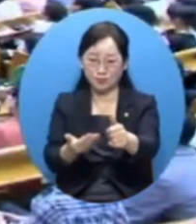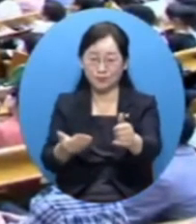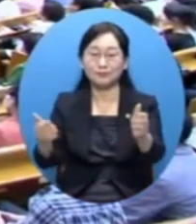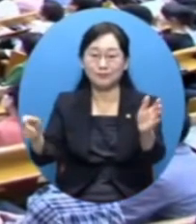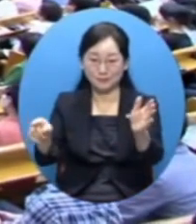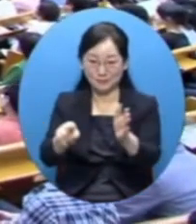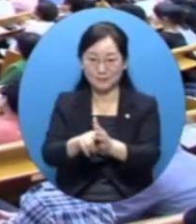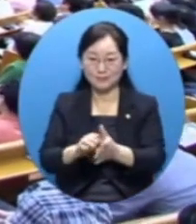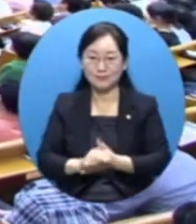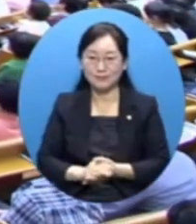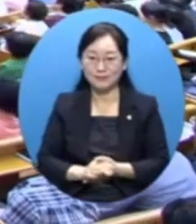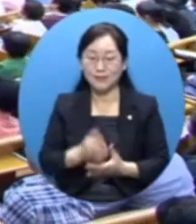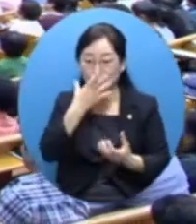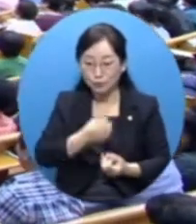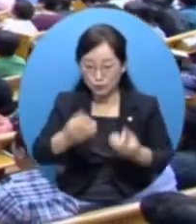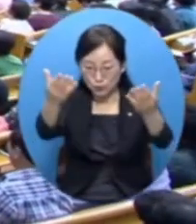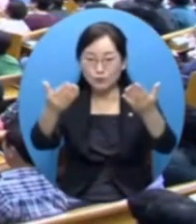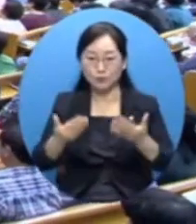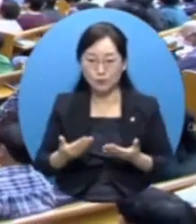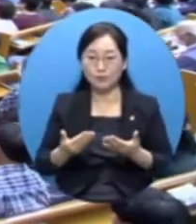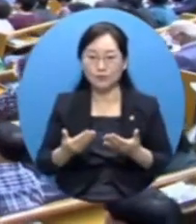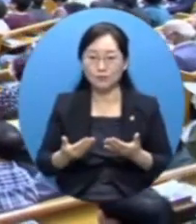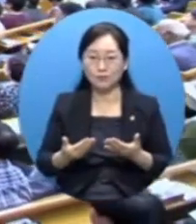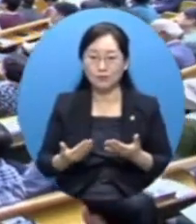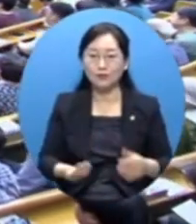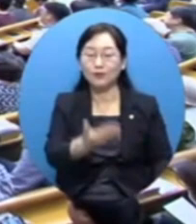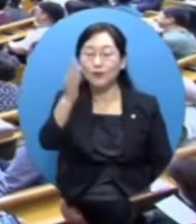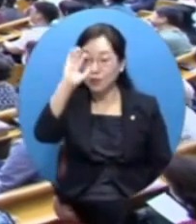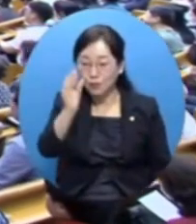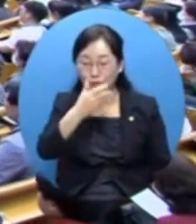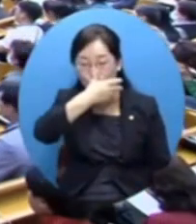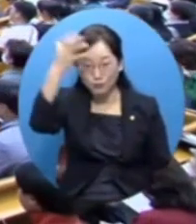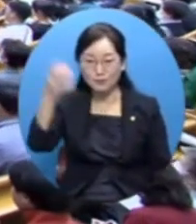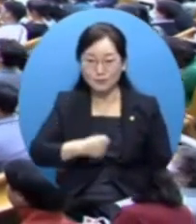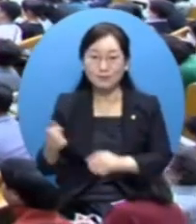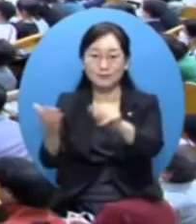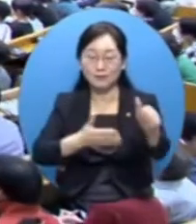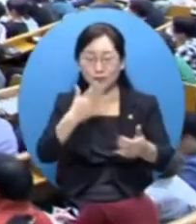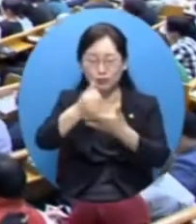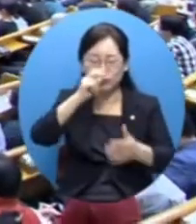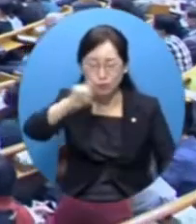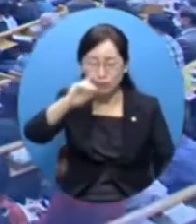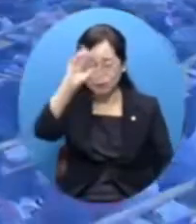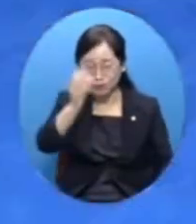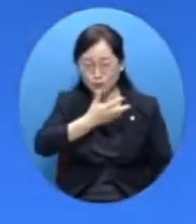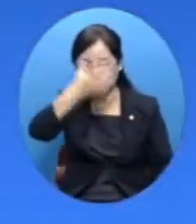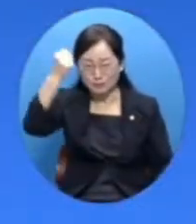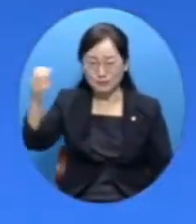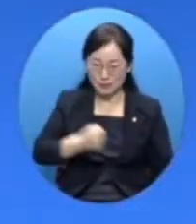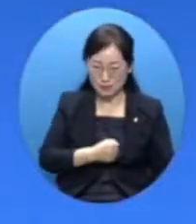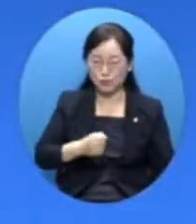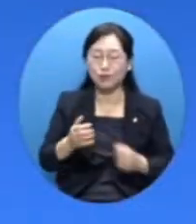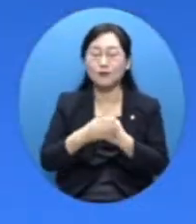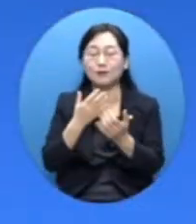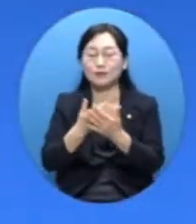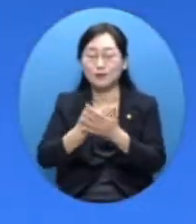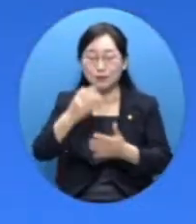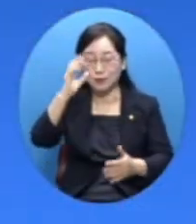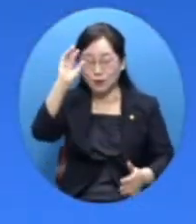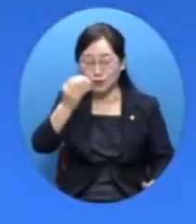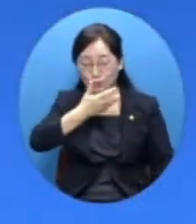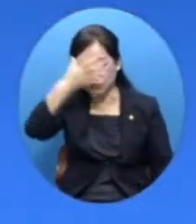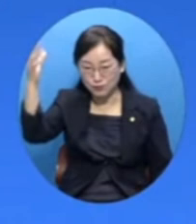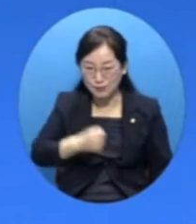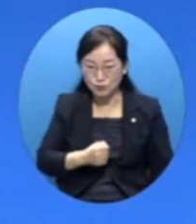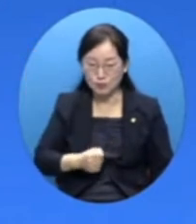주시는 것입니다 축복을 주시는 것입니다 그러 여러분 거룩한 꿈을 꾸시기 바랍니다 주여 우리가 꿈꾸는 자가 되게 하시고 꿈을 꾸고 믿음으로 전쟁